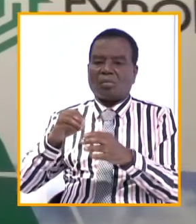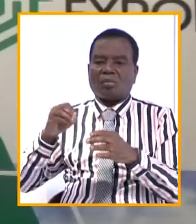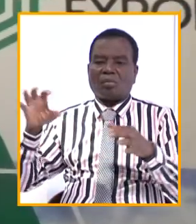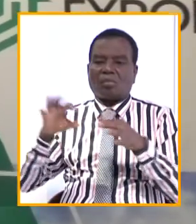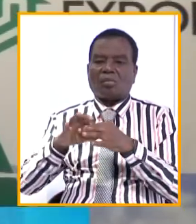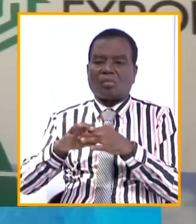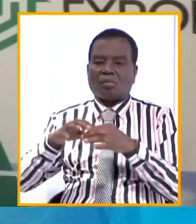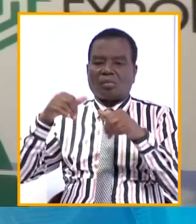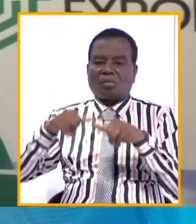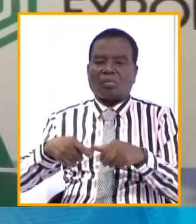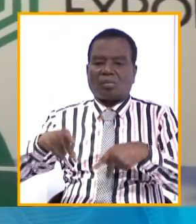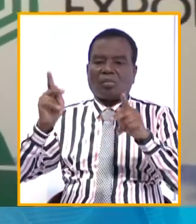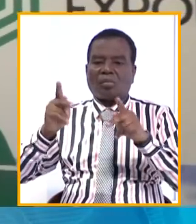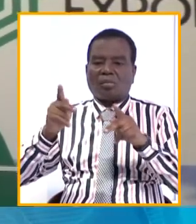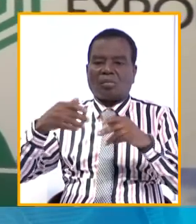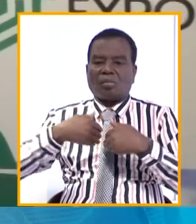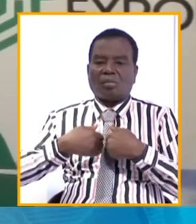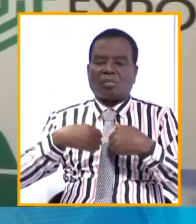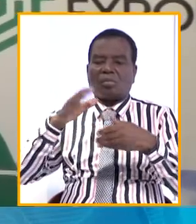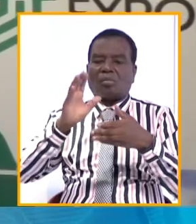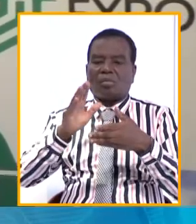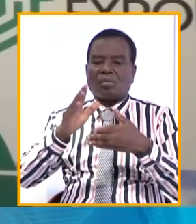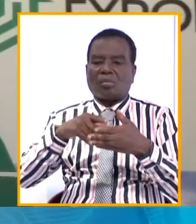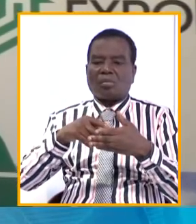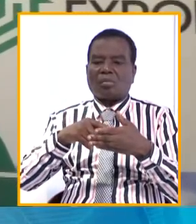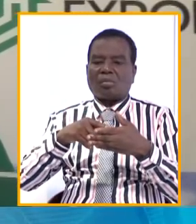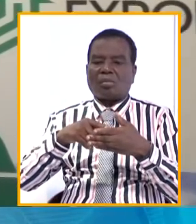partenariat avec COFAS nous permet d'avoir accès à une